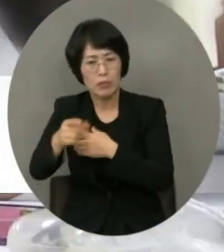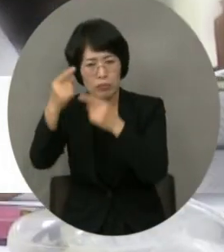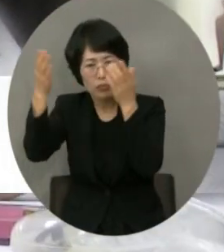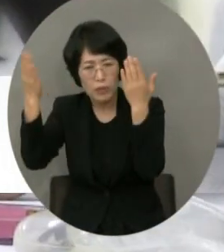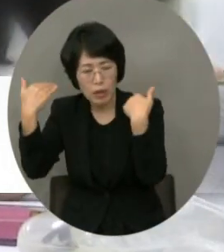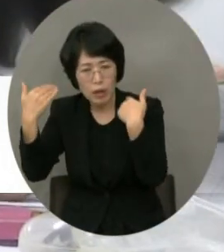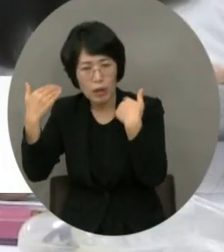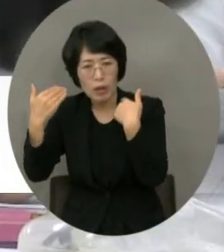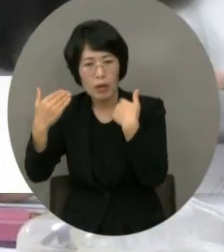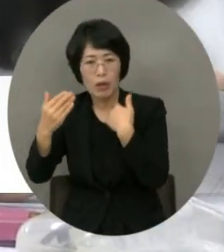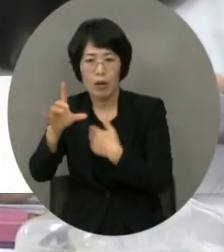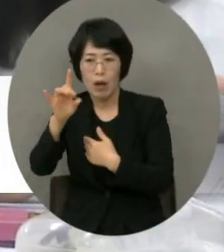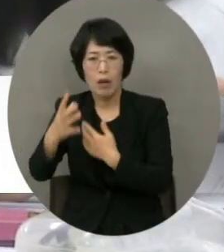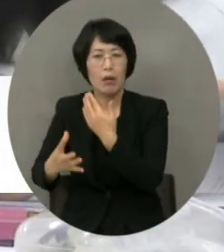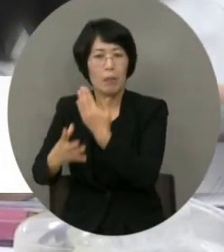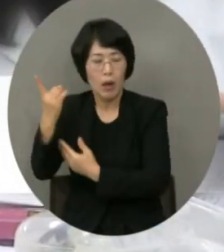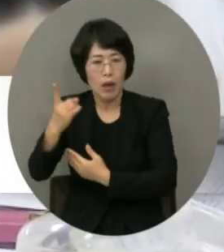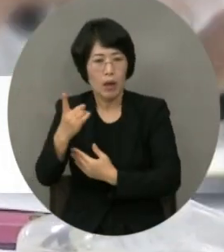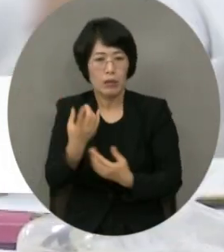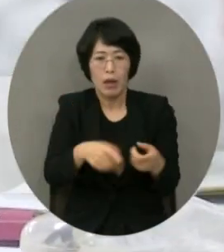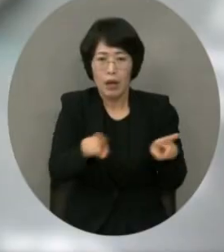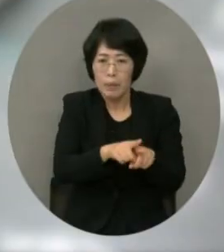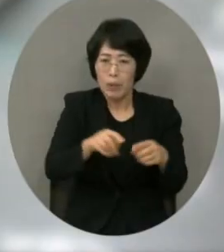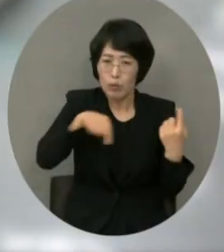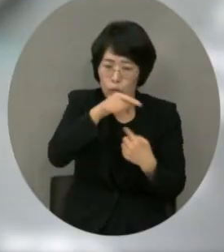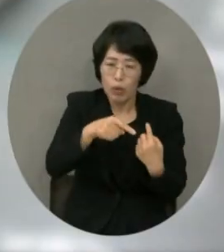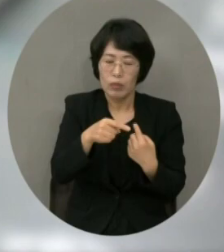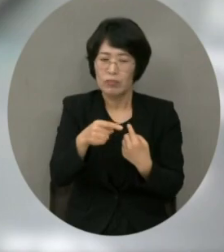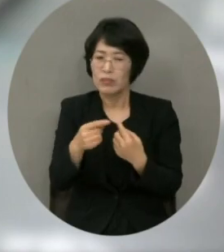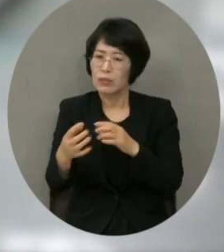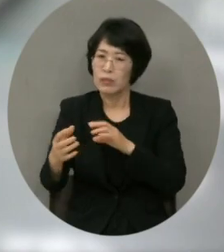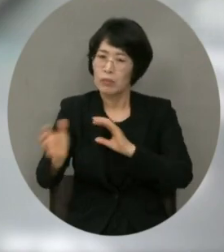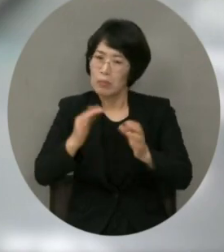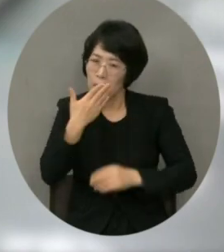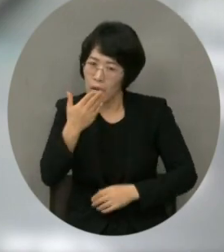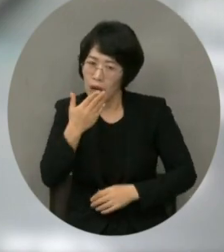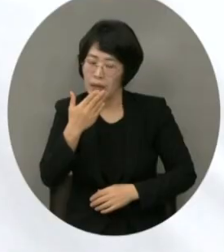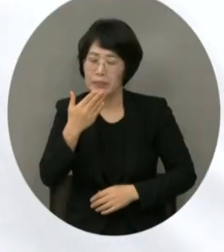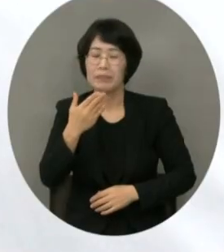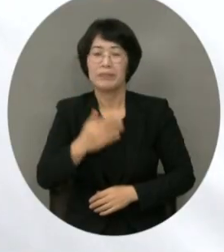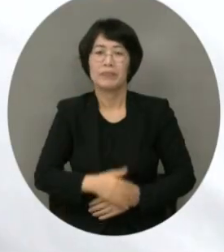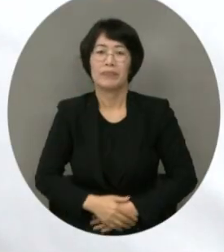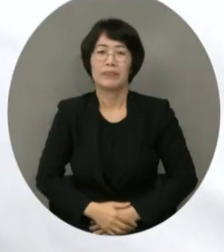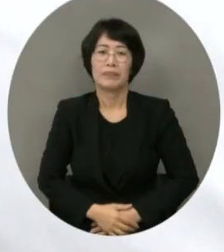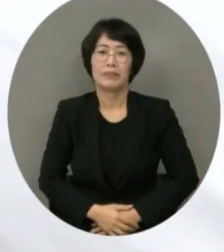위한 단일 의과 대학과 공동 의대 등이 논의될 가능성도 열려 있습니다.